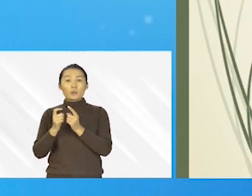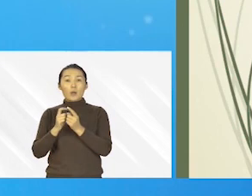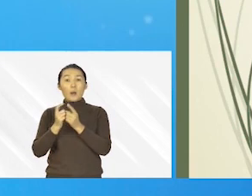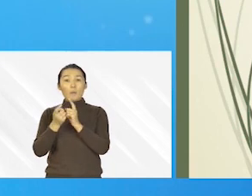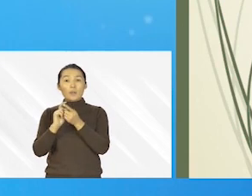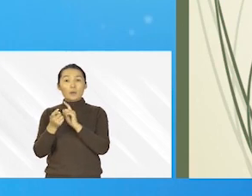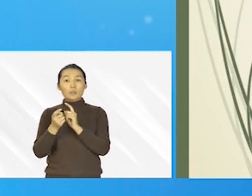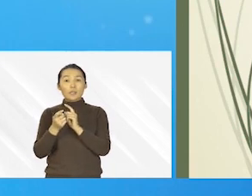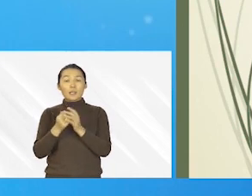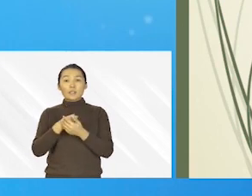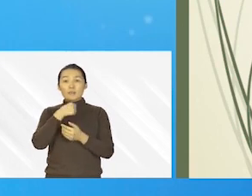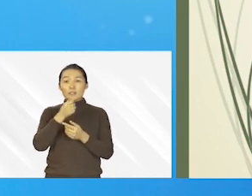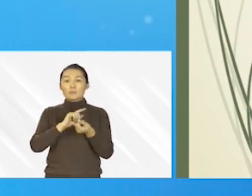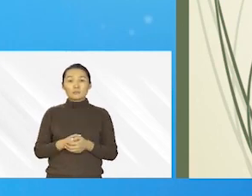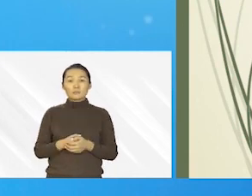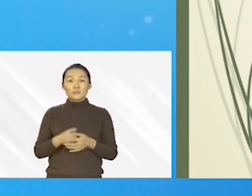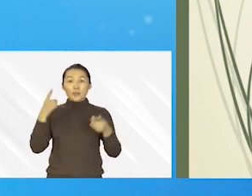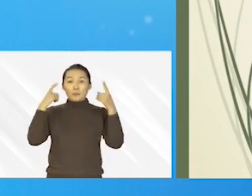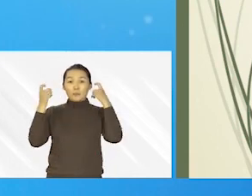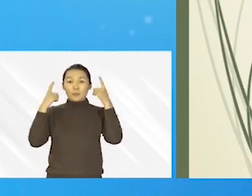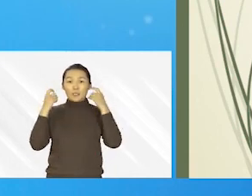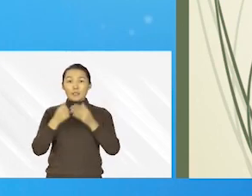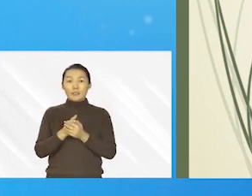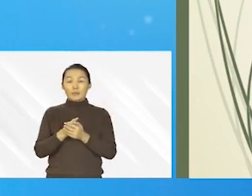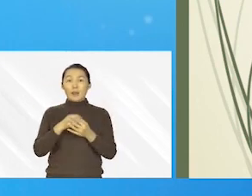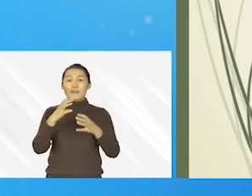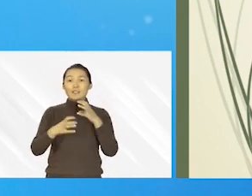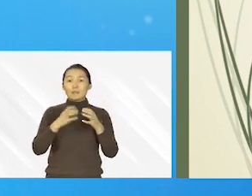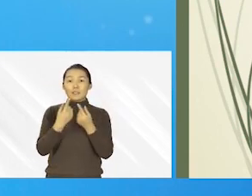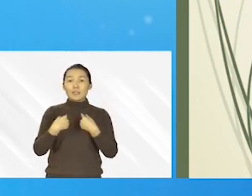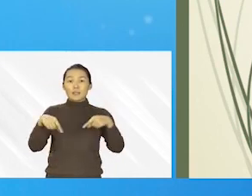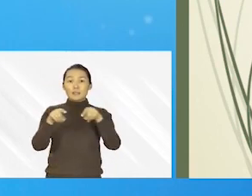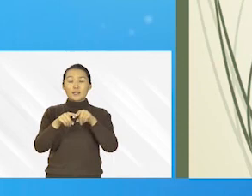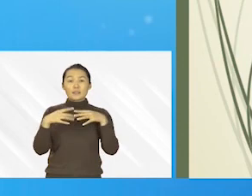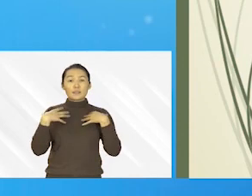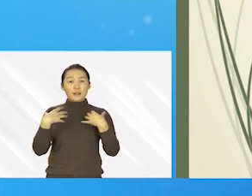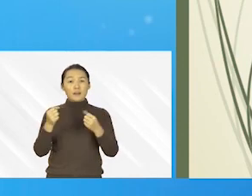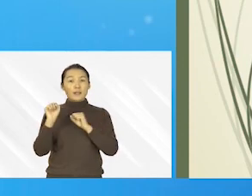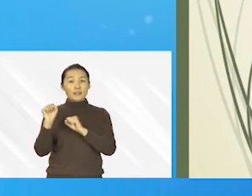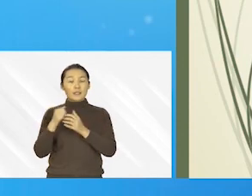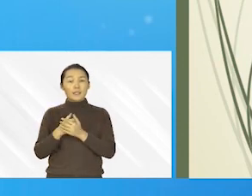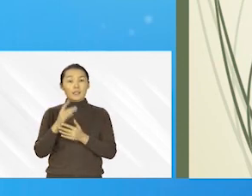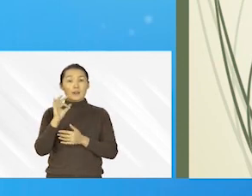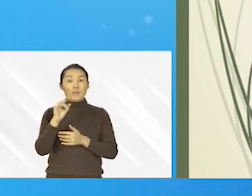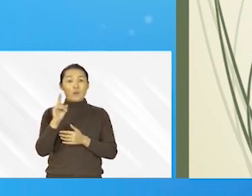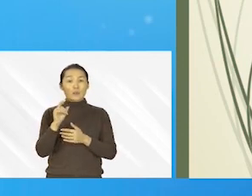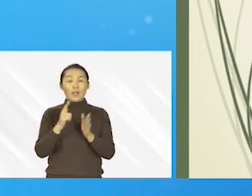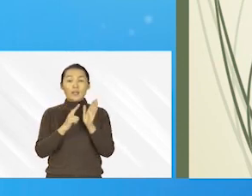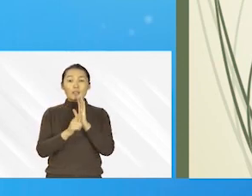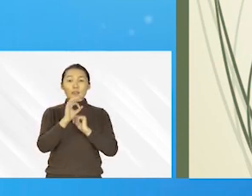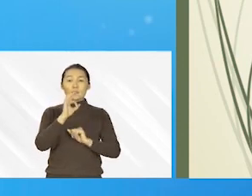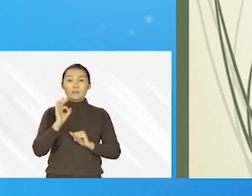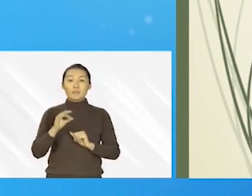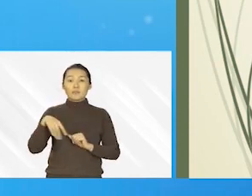мы по-прежнему так и не умеем. По данным Всемирной организации здравоохранения, ВОЗ, 70%